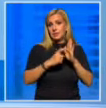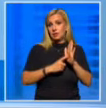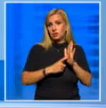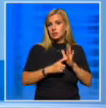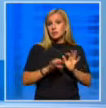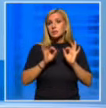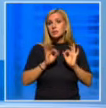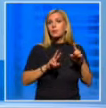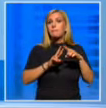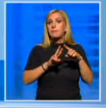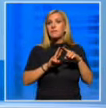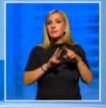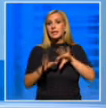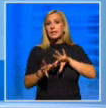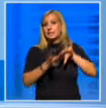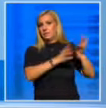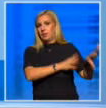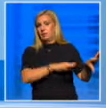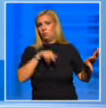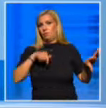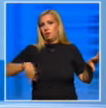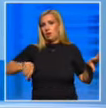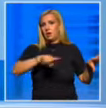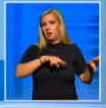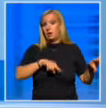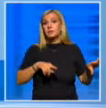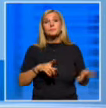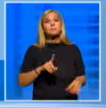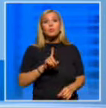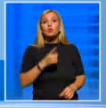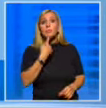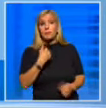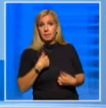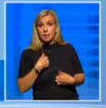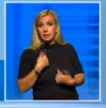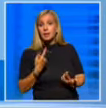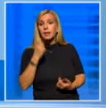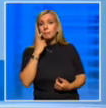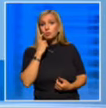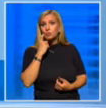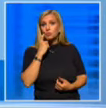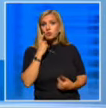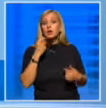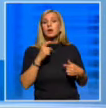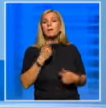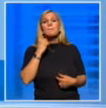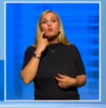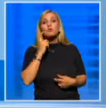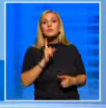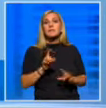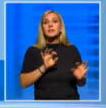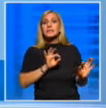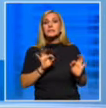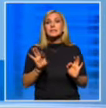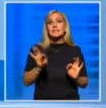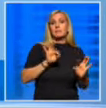сигурност Пеевски е извън това уравнение. Къде е Борисов, може да попитате? Борисов трябва да се определи. Ако той